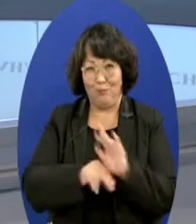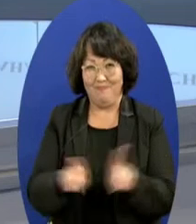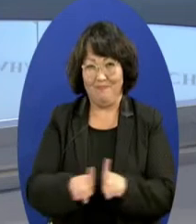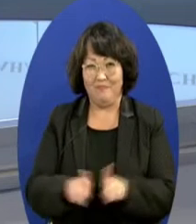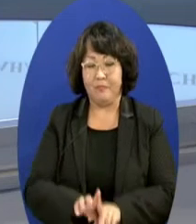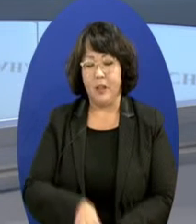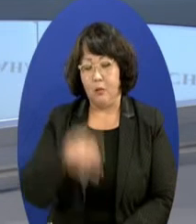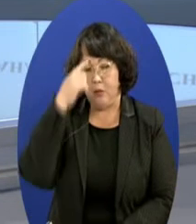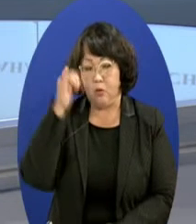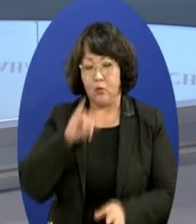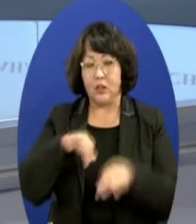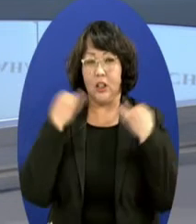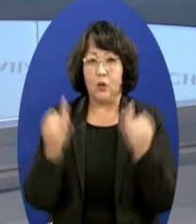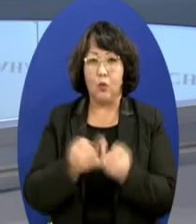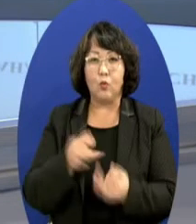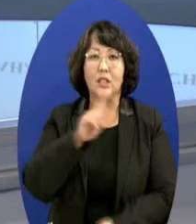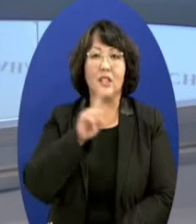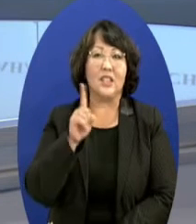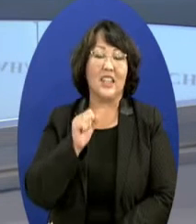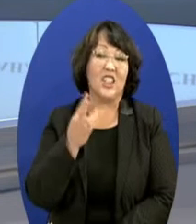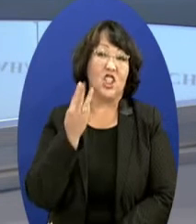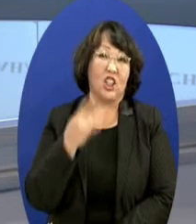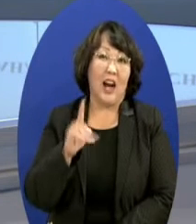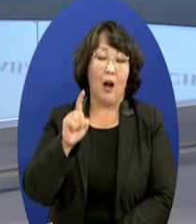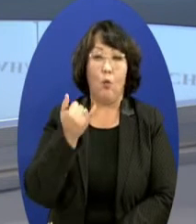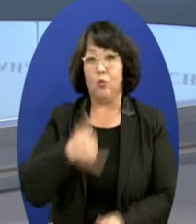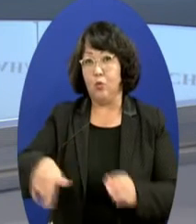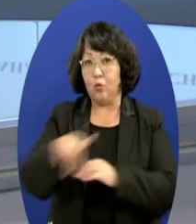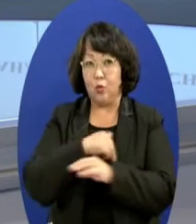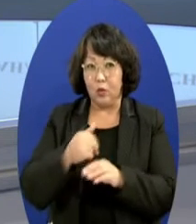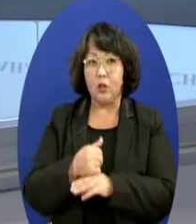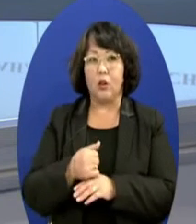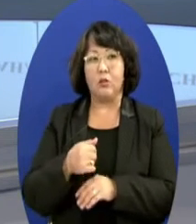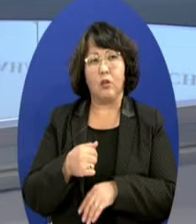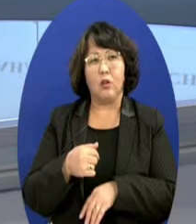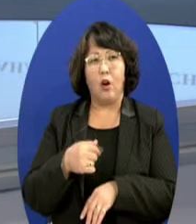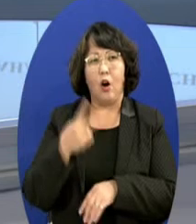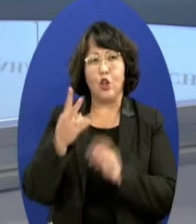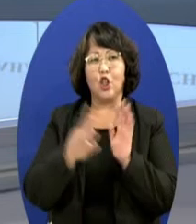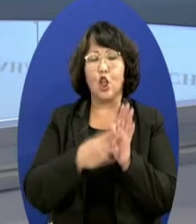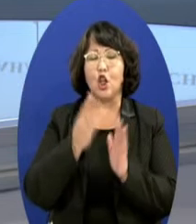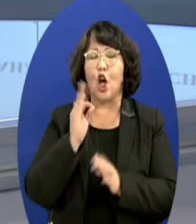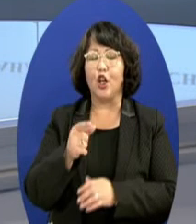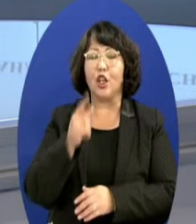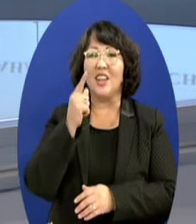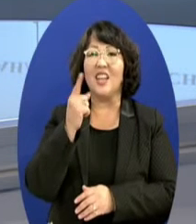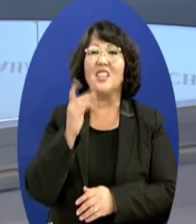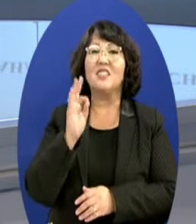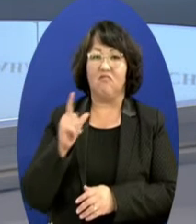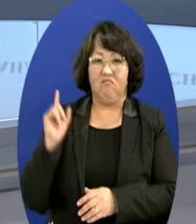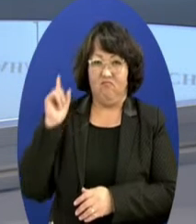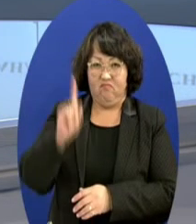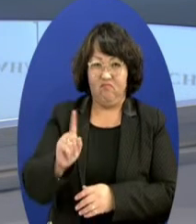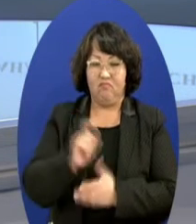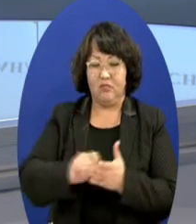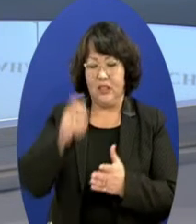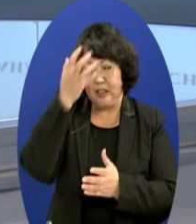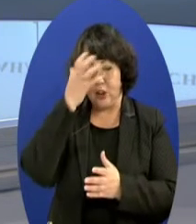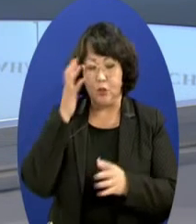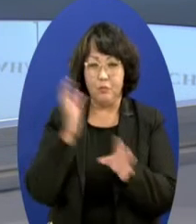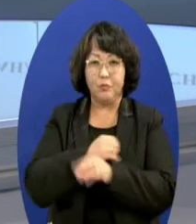Монгол Улсын хурлын дарга Зандан шатрах хаан үйлдвэрийн 17 дугаар хороо 29-р тойргийн 1-р хэсэгт саналогдлоо. Монгол Улсын засгийн газрын бодлогыг хэрэгжүүлэх нөгөө талаас нутгийн